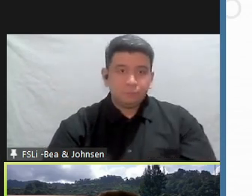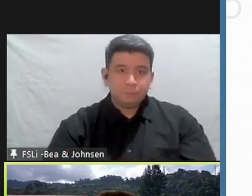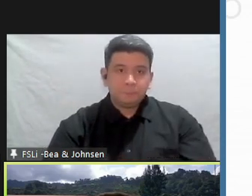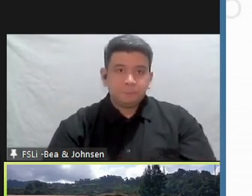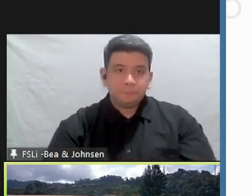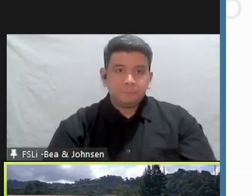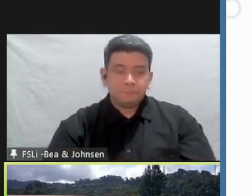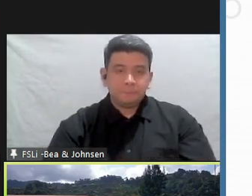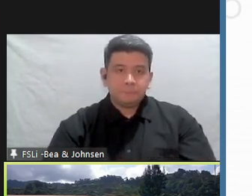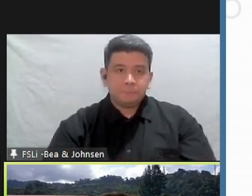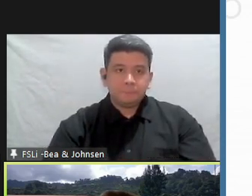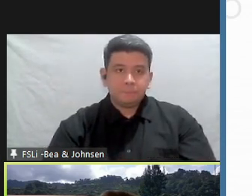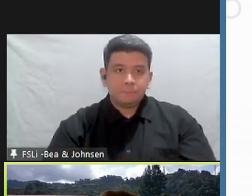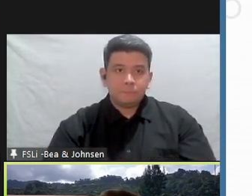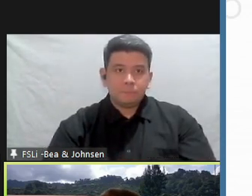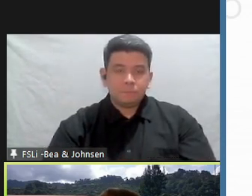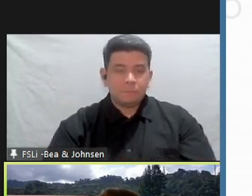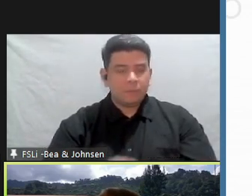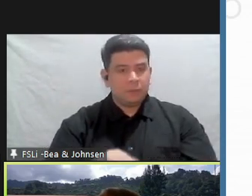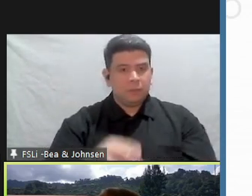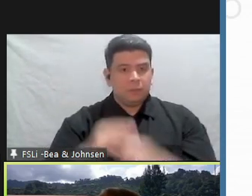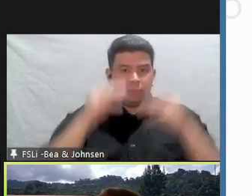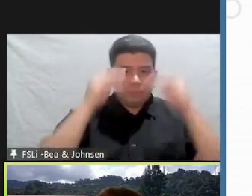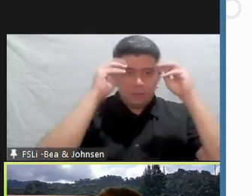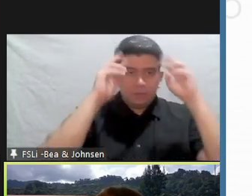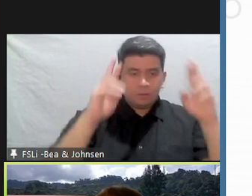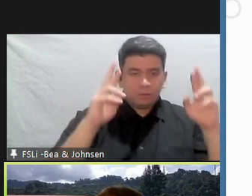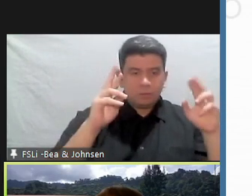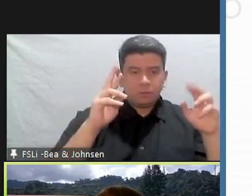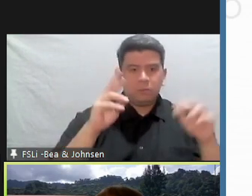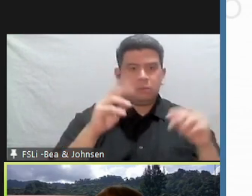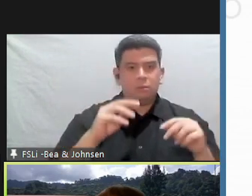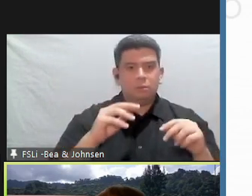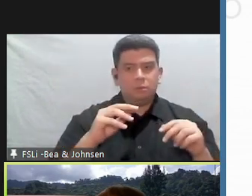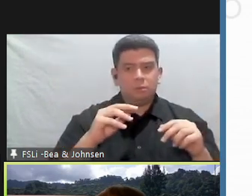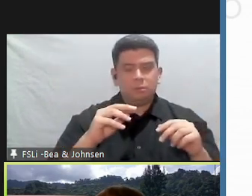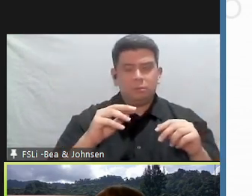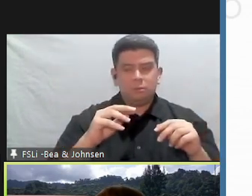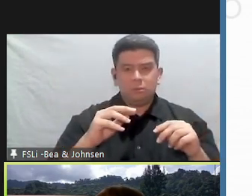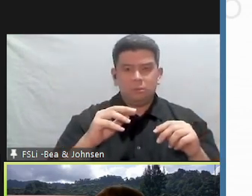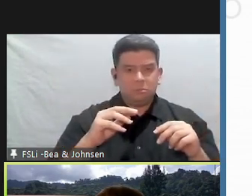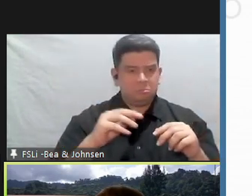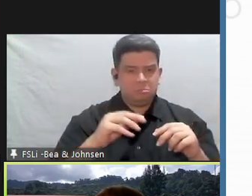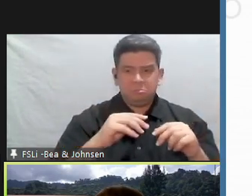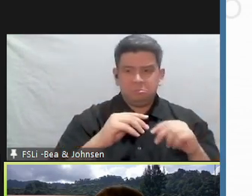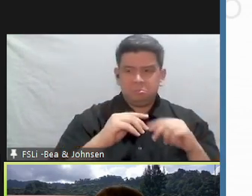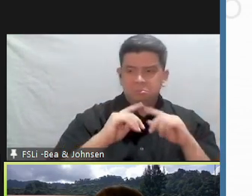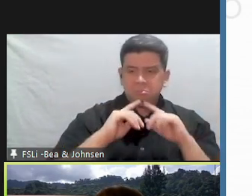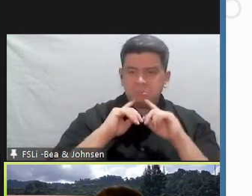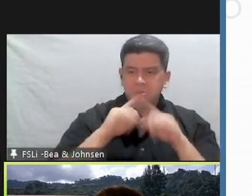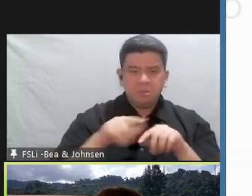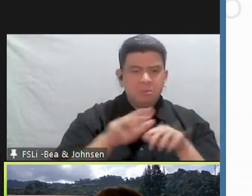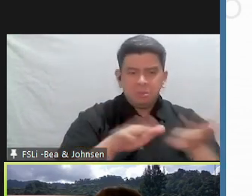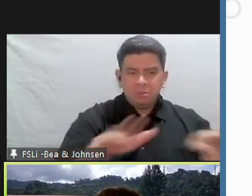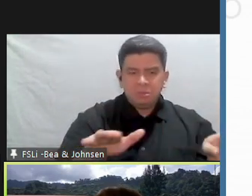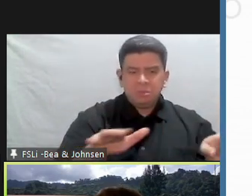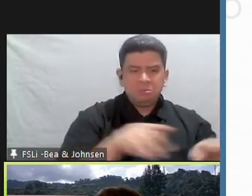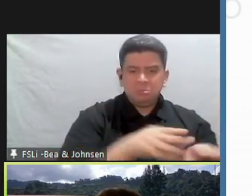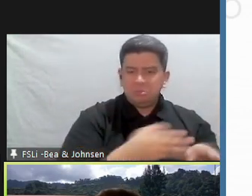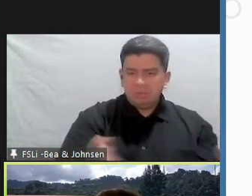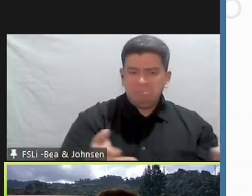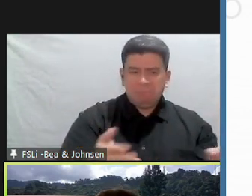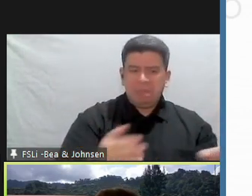mga bata pagkatapos nanood ng mga YouTube. Nung pinuntahan nila at tinest nila, no, mayroon silang ginawang